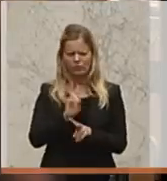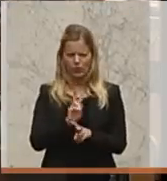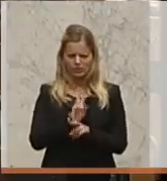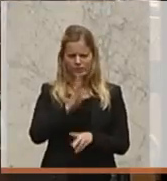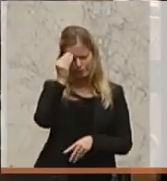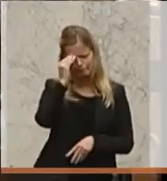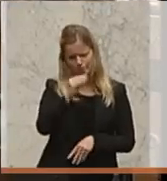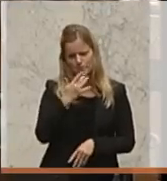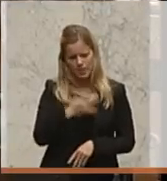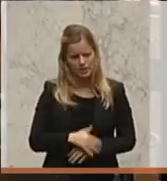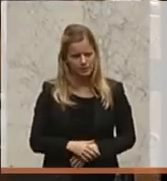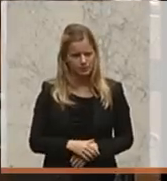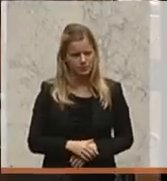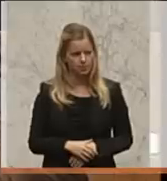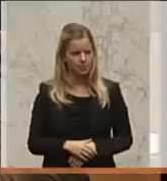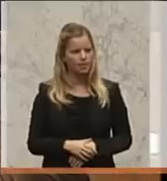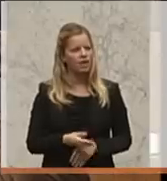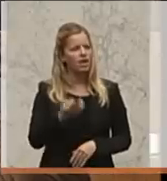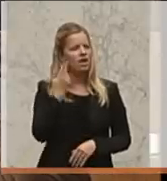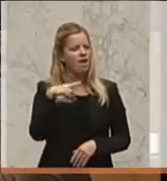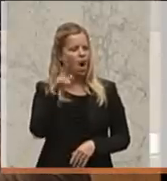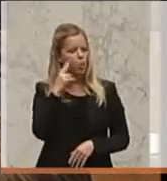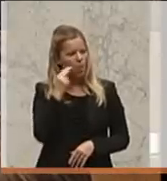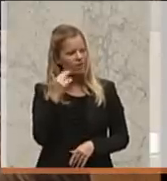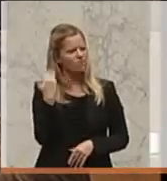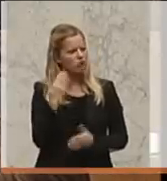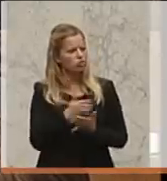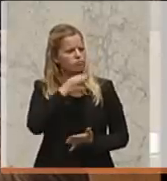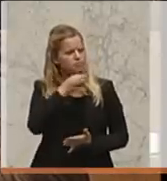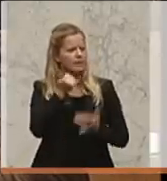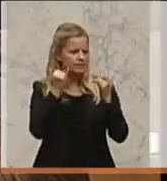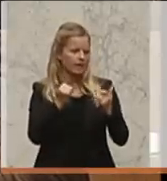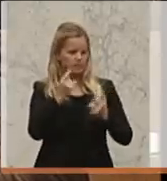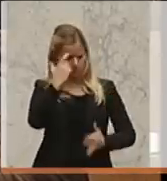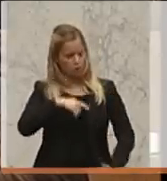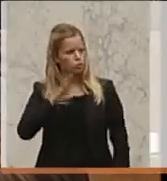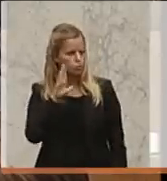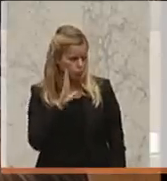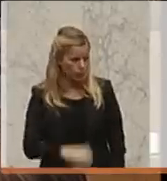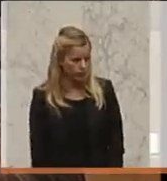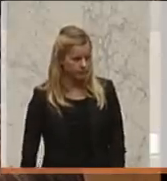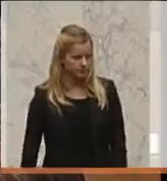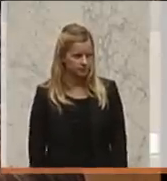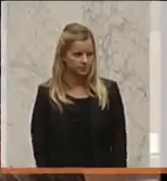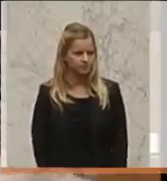Dr. Kräuter, Sie waren schon am Wort, jetzt hören Sie vielleicht mir mal ein bisschen zu. Sehen wir uns einmal die Fakten an. Was